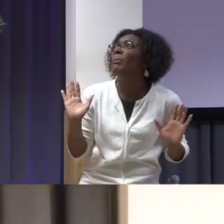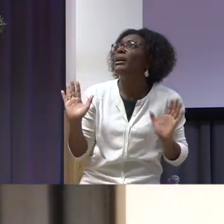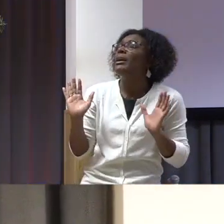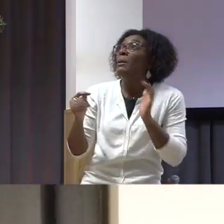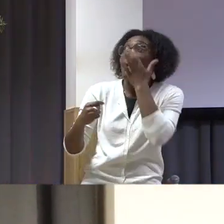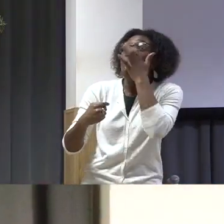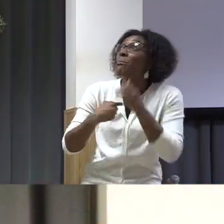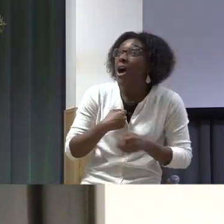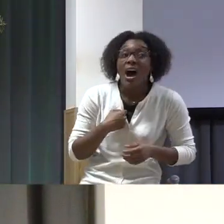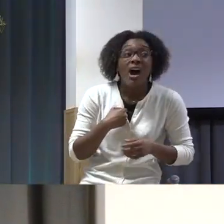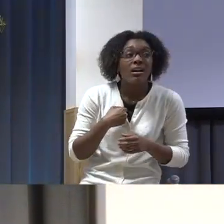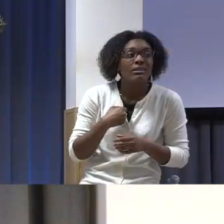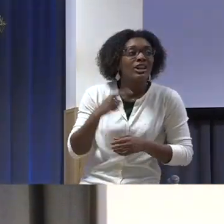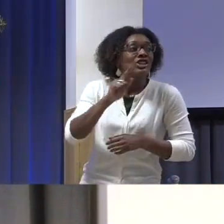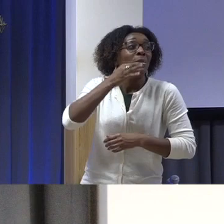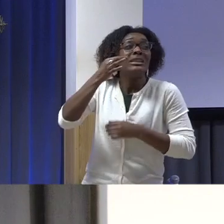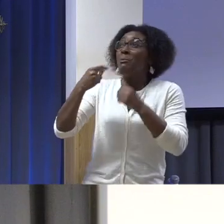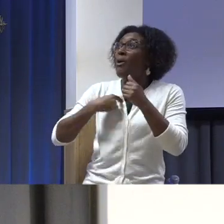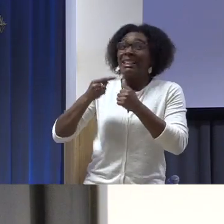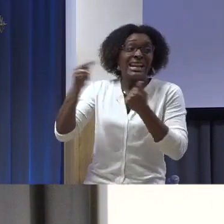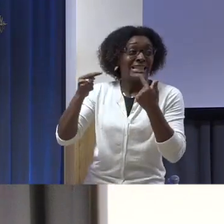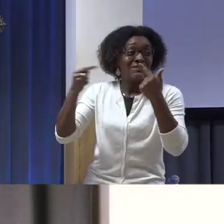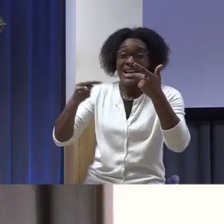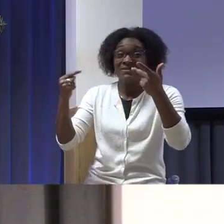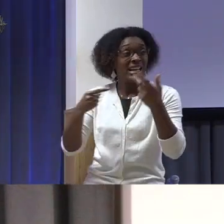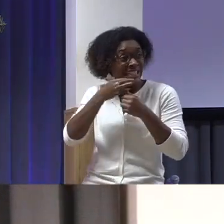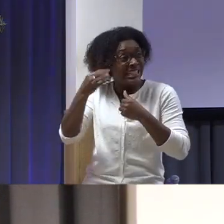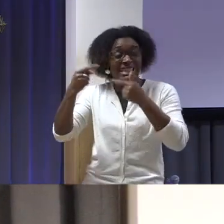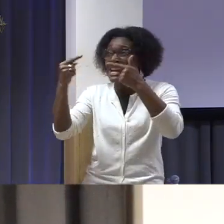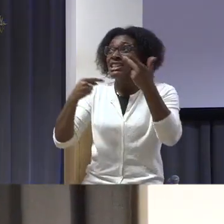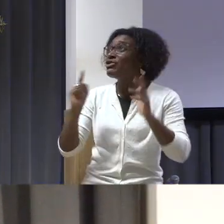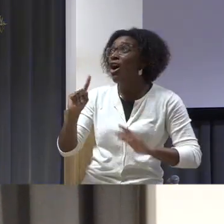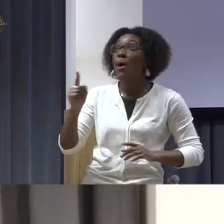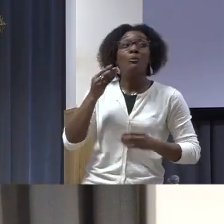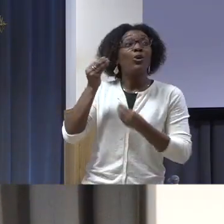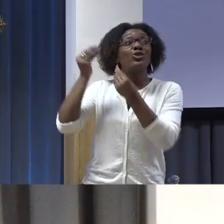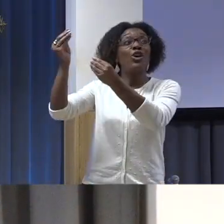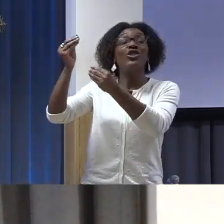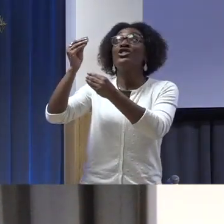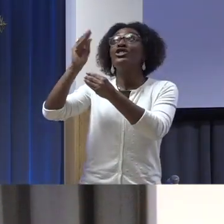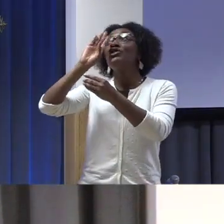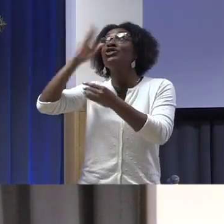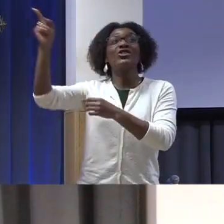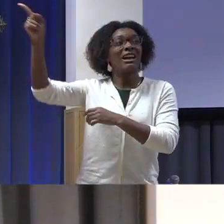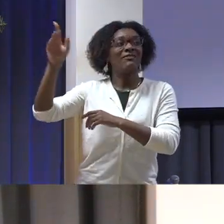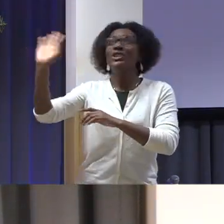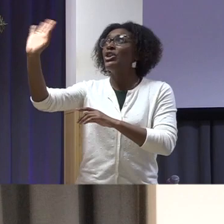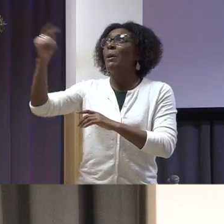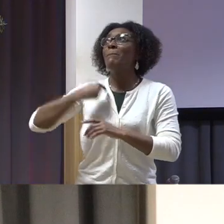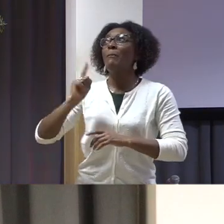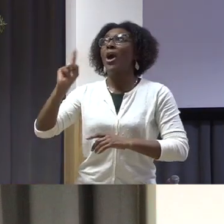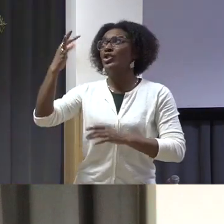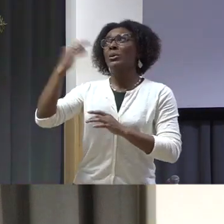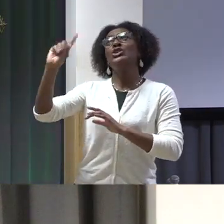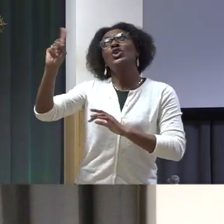liste des choses négatives pour faire changer dieu d'avis pour que je change d'avis